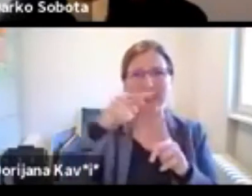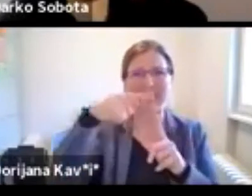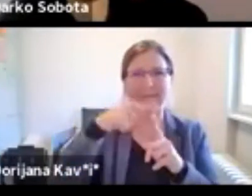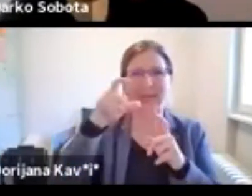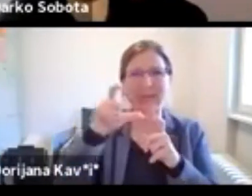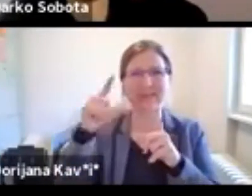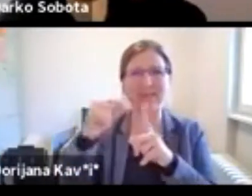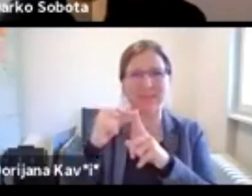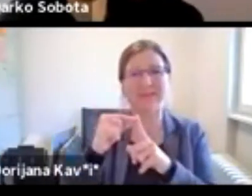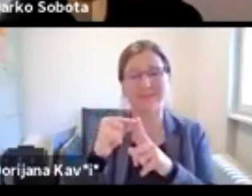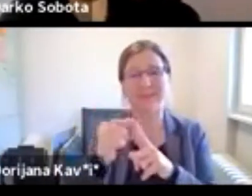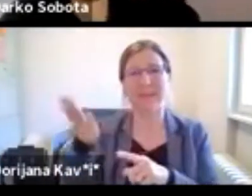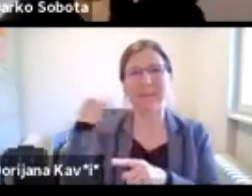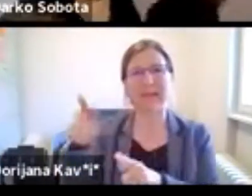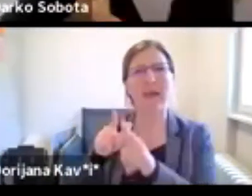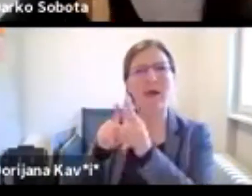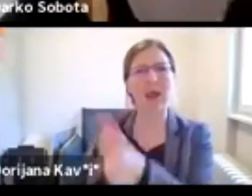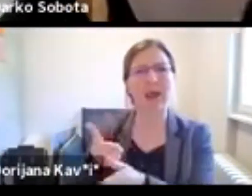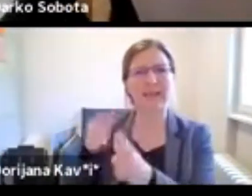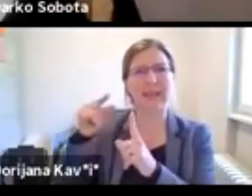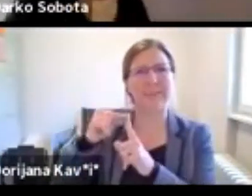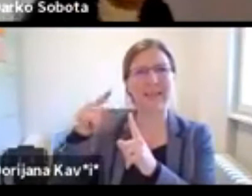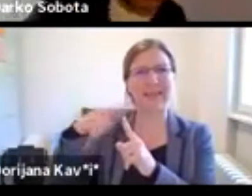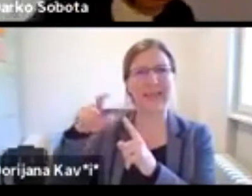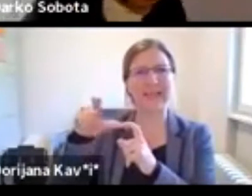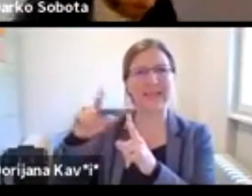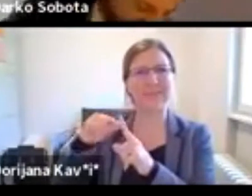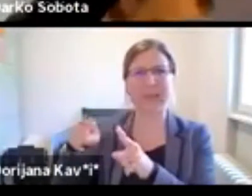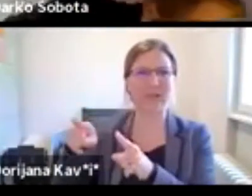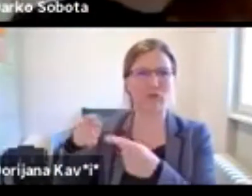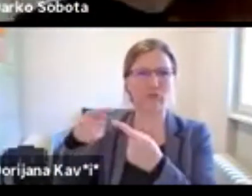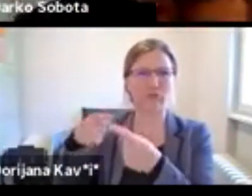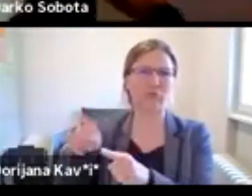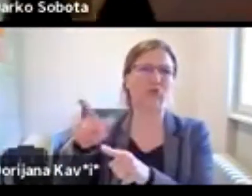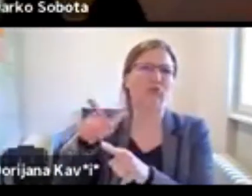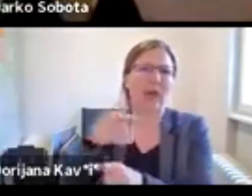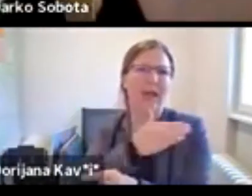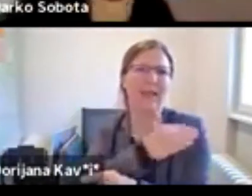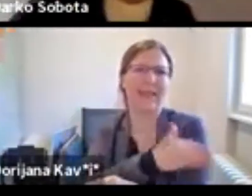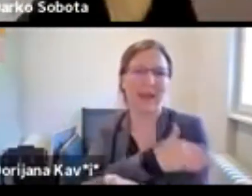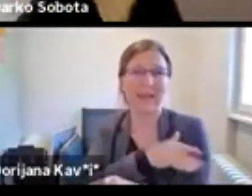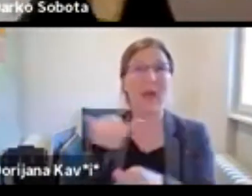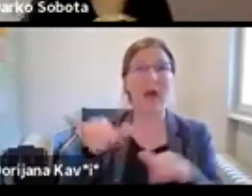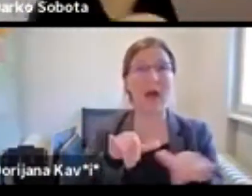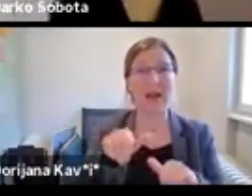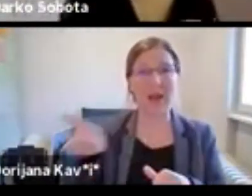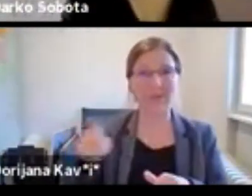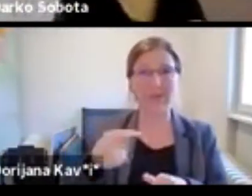drugačije zvati od onoga ratnoga. Vi niste generacije kojeg se toga sjećate, ravnatelji i ja se toga sjećamo.